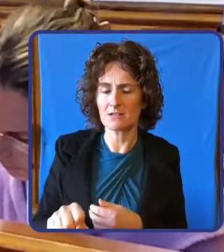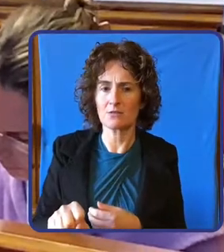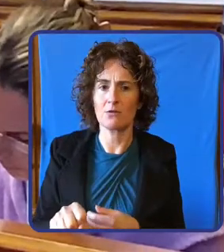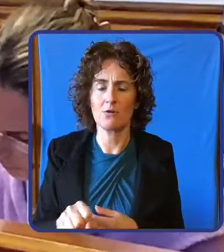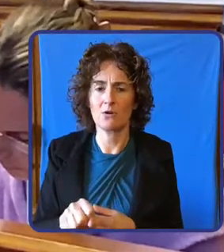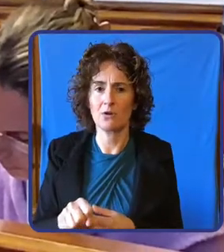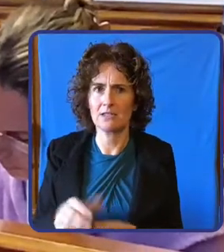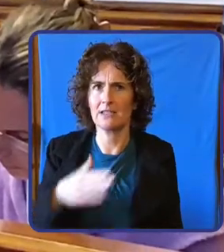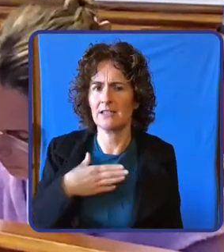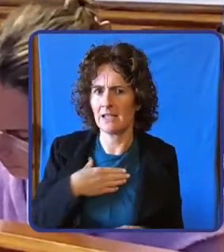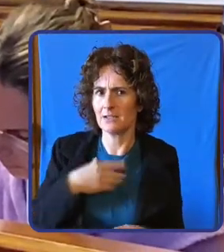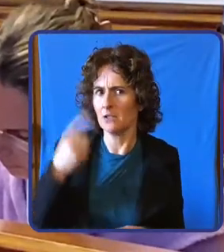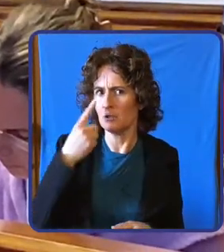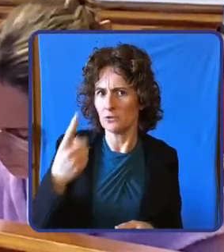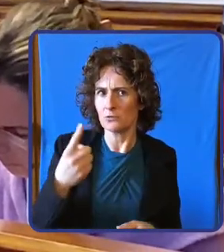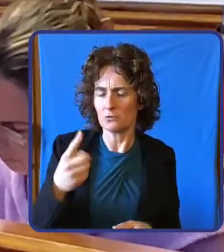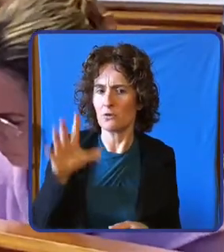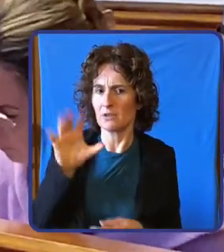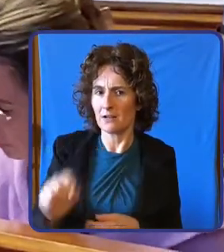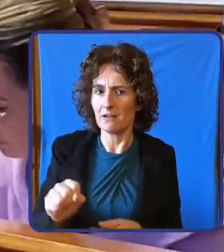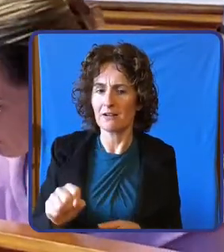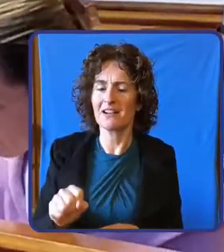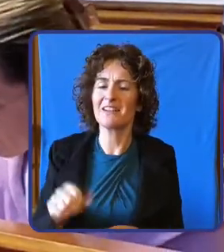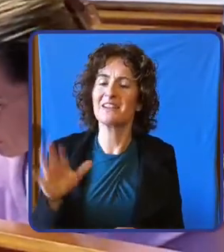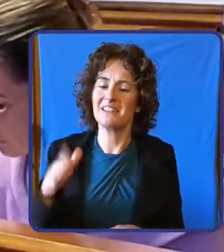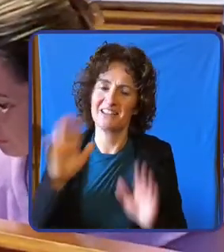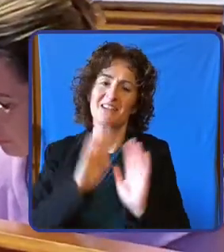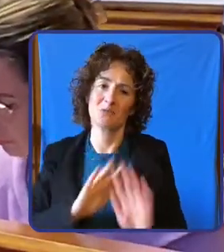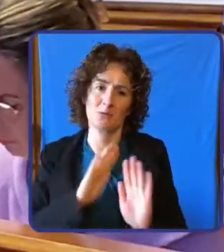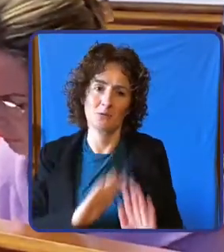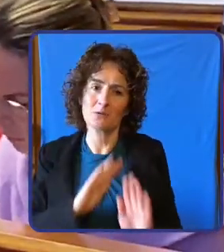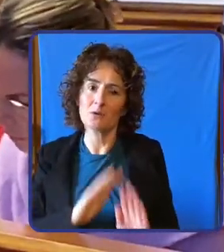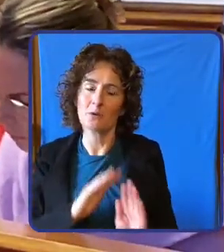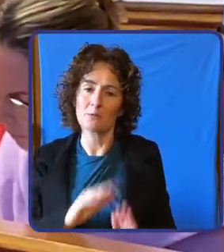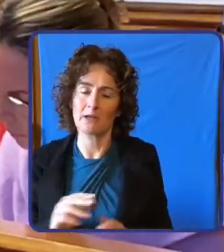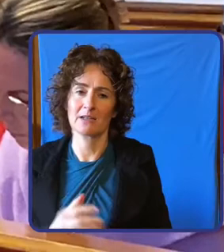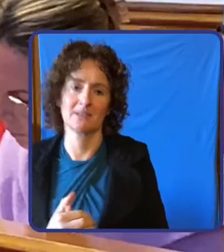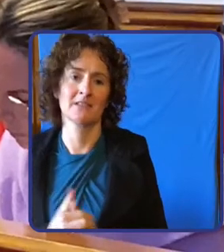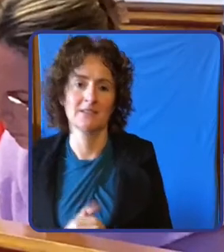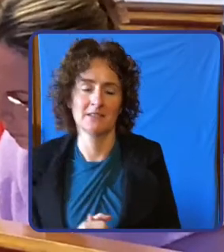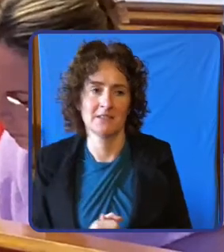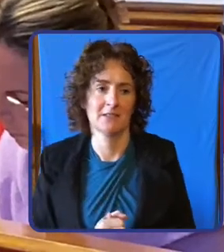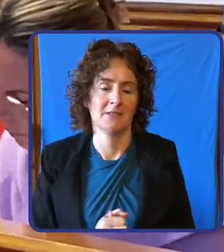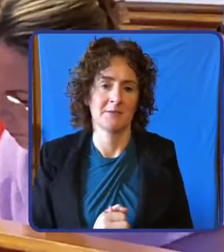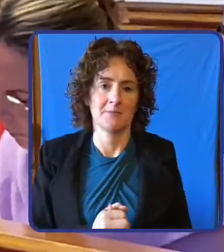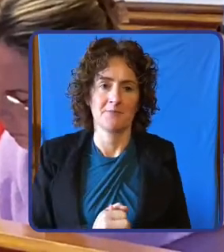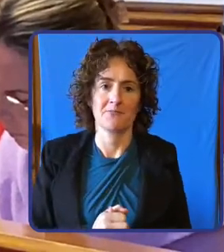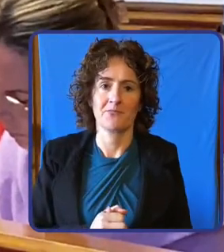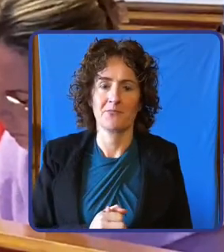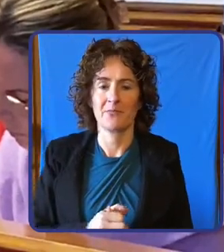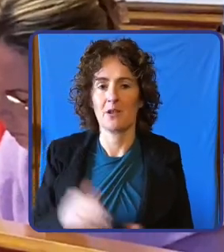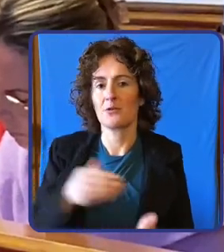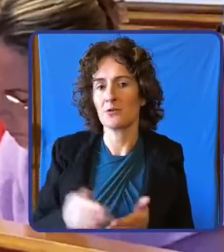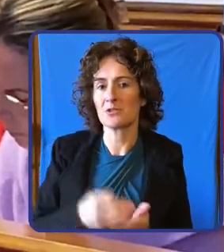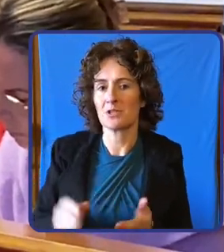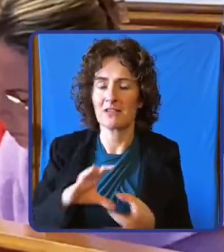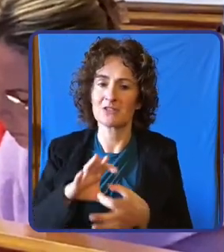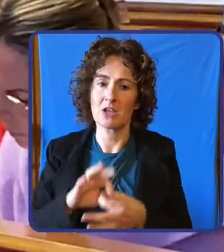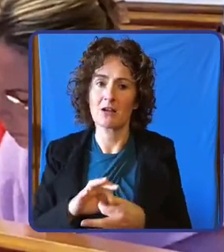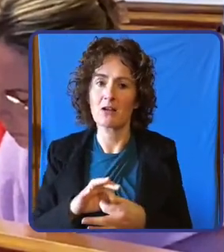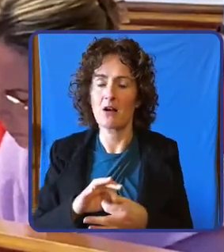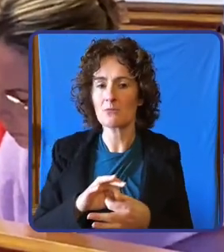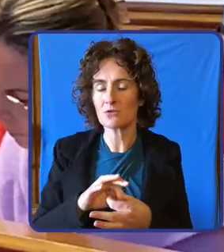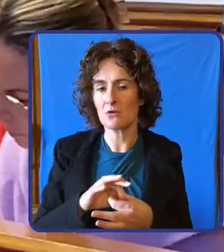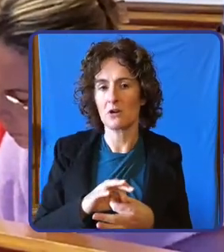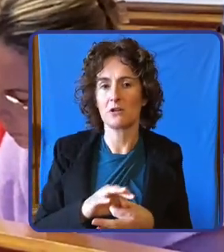tehát akkor tudok, hogy esetleg olyat van. Nyugodtan. Jó, köszönöm szépen. A költségvetéssel kapcsolatban itt elég mosolyogva figyeltem, mikor a polgármester úr